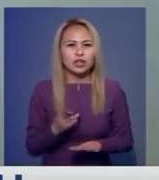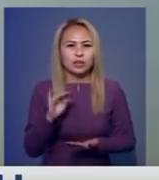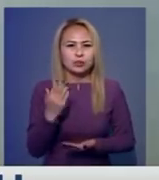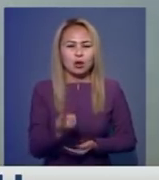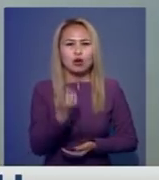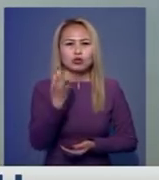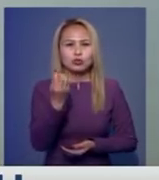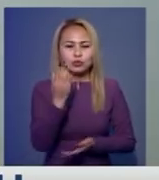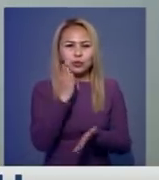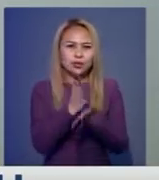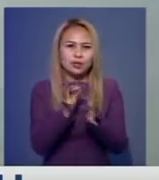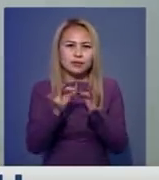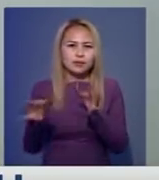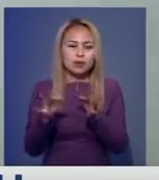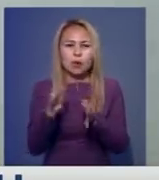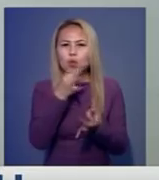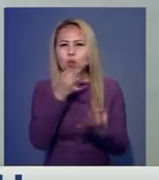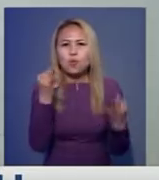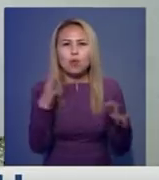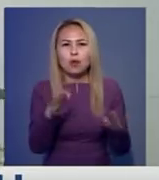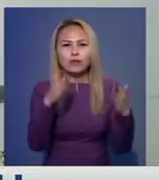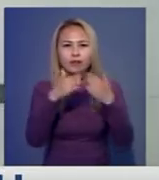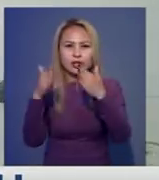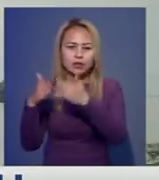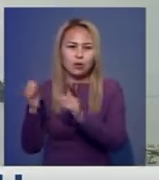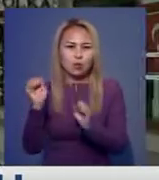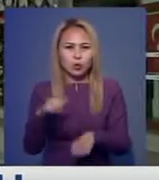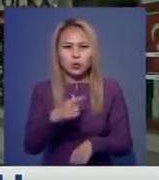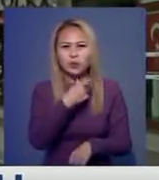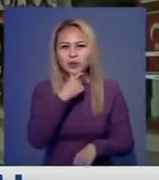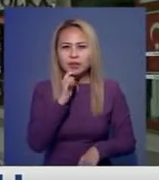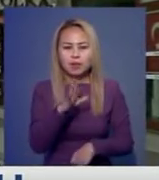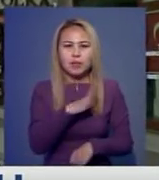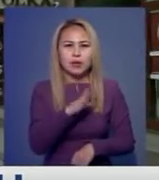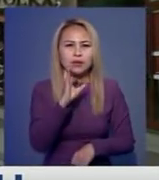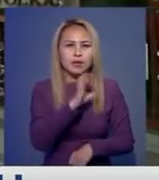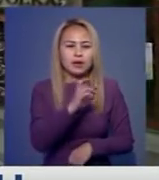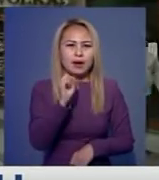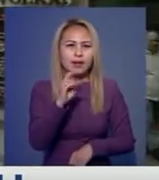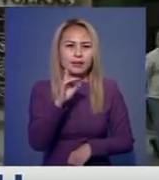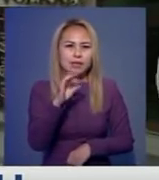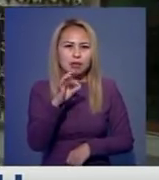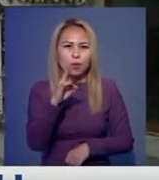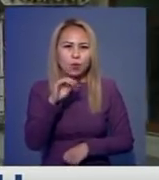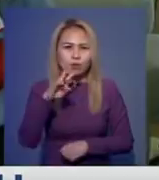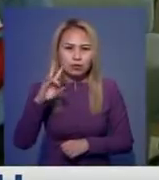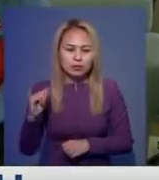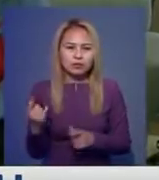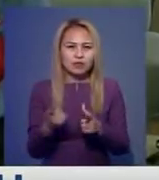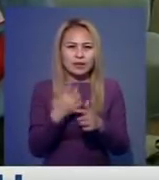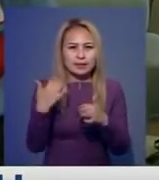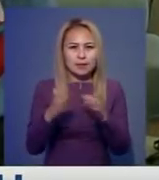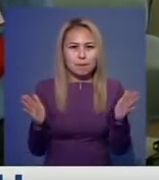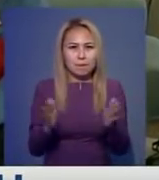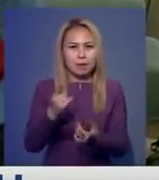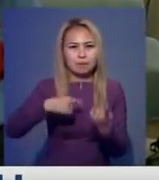бұл емес. Оларды шаһардың кез келген бөлігінен кездестіруге болады. Мәселен, Салихаддин Ақсқалы ұлы қала орталығында тұрады. Шағын бизнесі